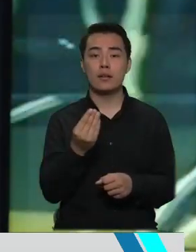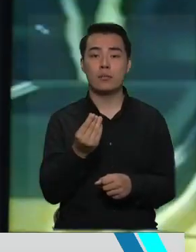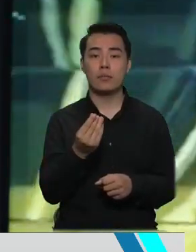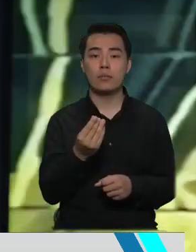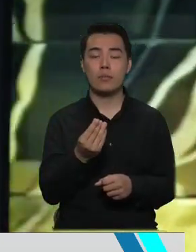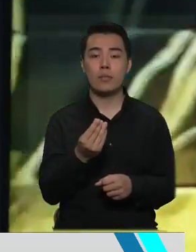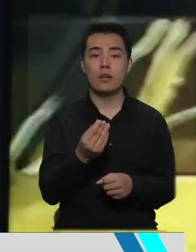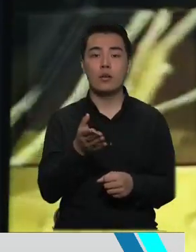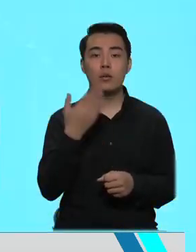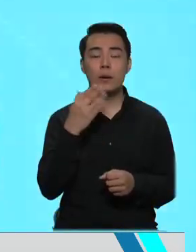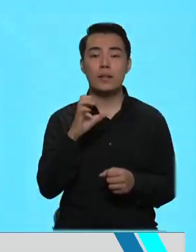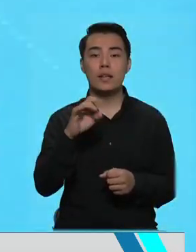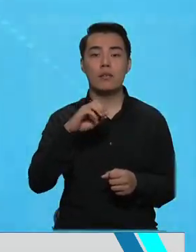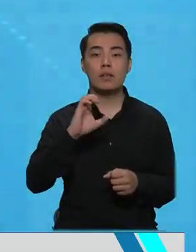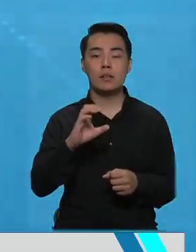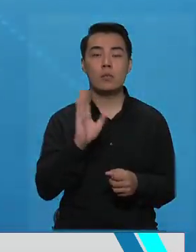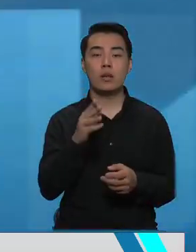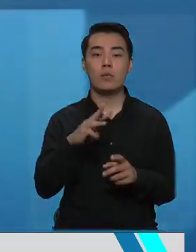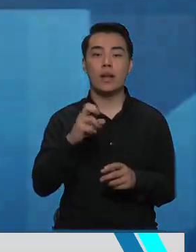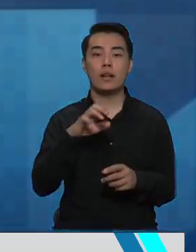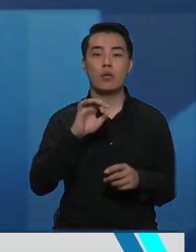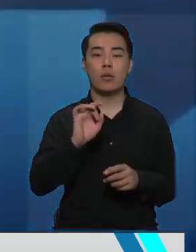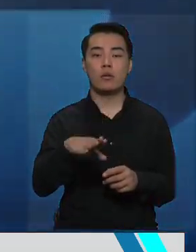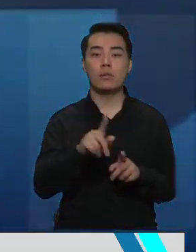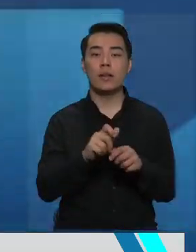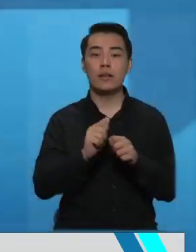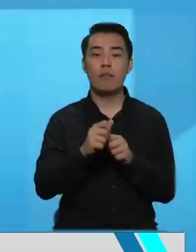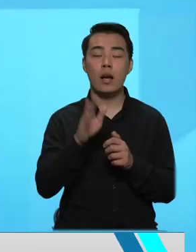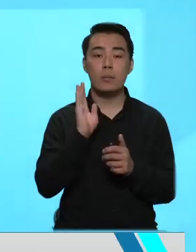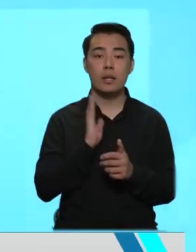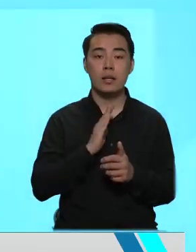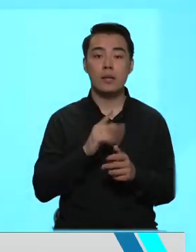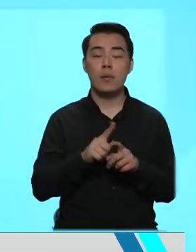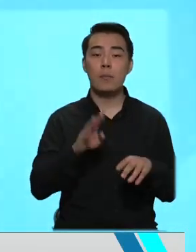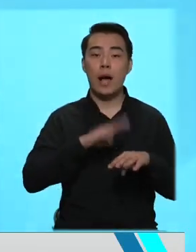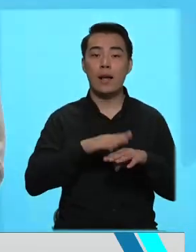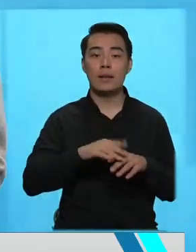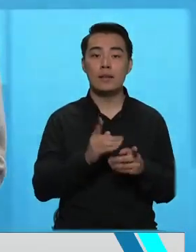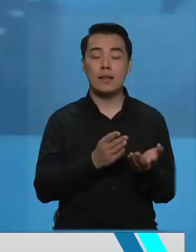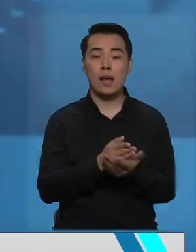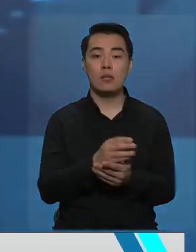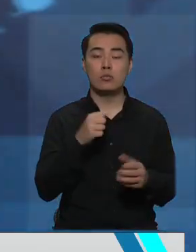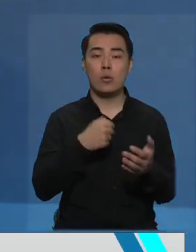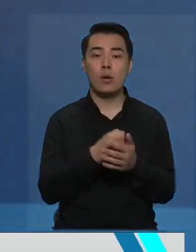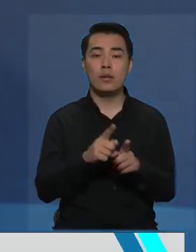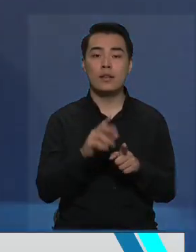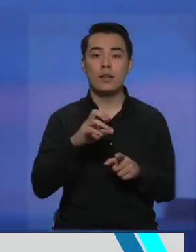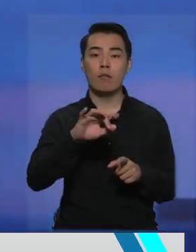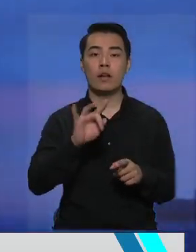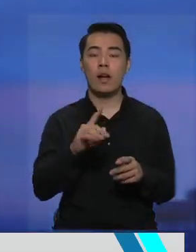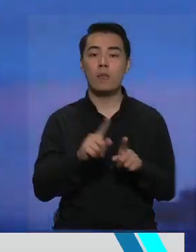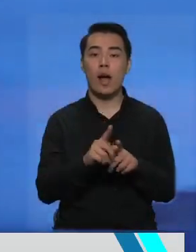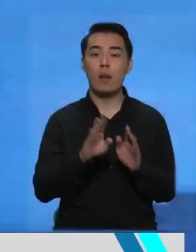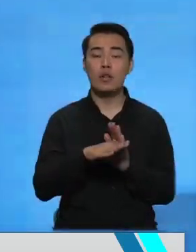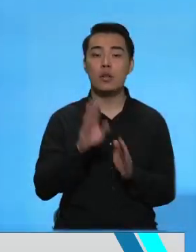на любые сервисы в которые Microsoft когда-либо инвестировал Это от банковского сектора до серверов обычных